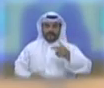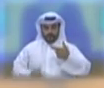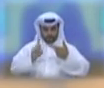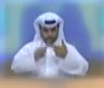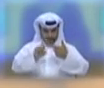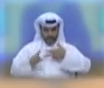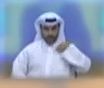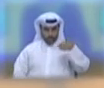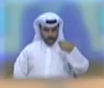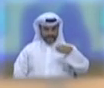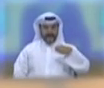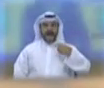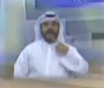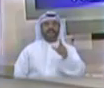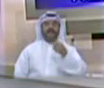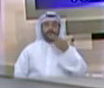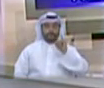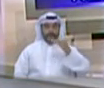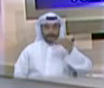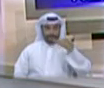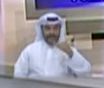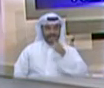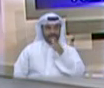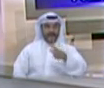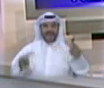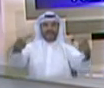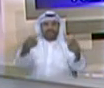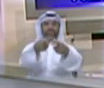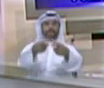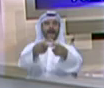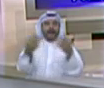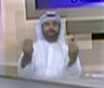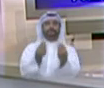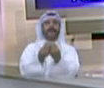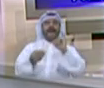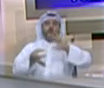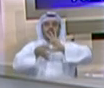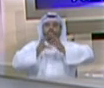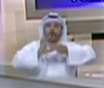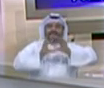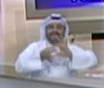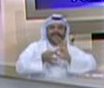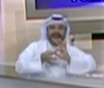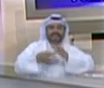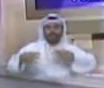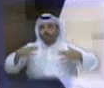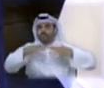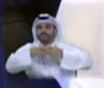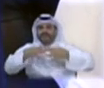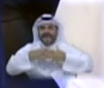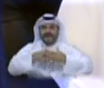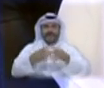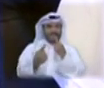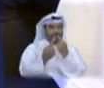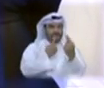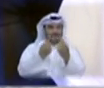وزارة الإعلام بالإنابة محمد العواش عقب الاجتماع مع مؤسسات القطاع الخاص إن هذه الحملة تتلقى اهتماما ودعما